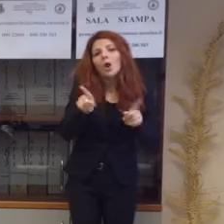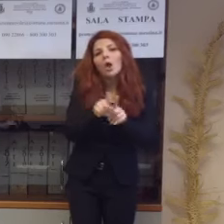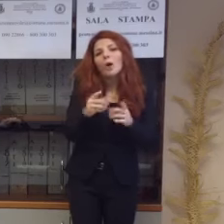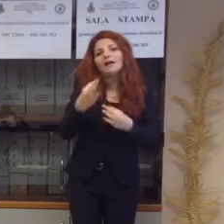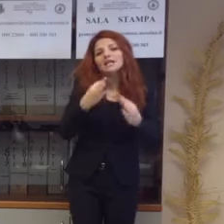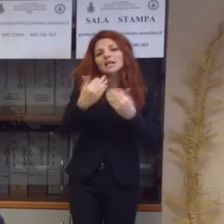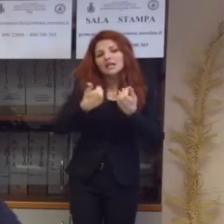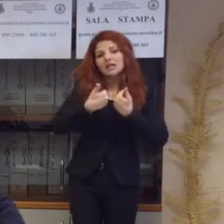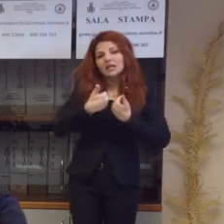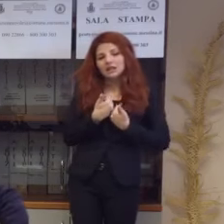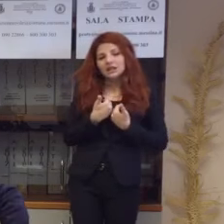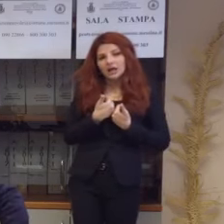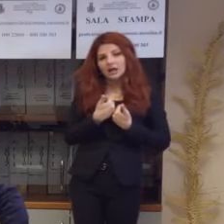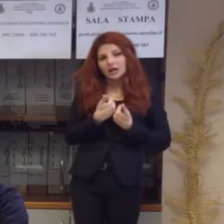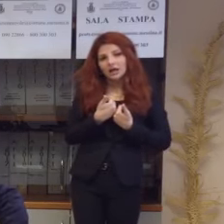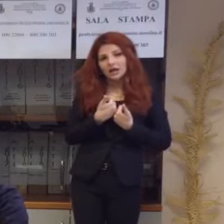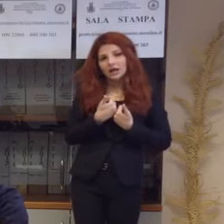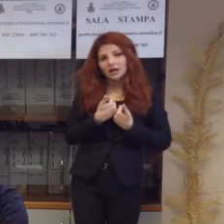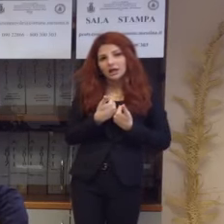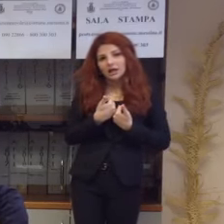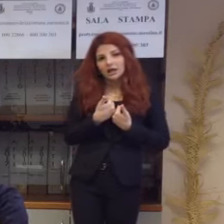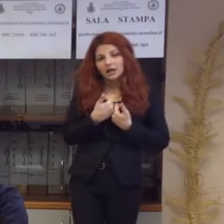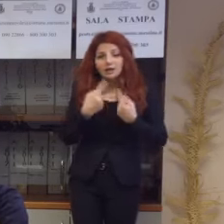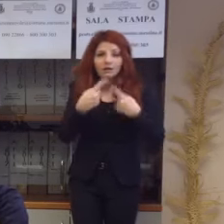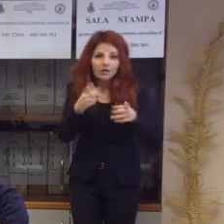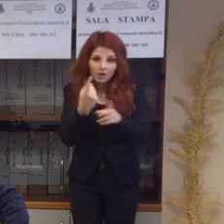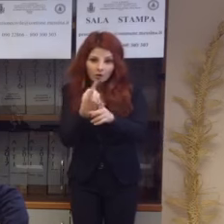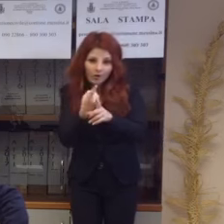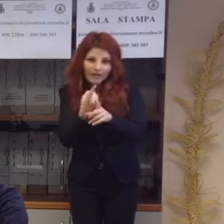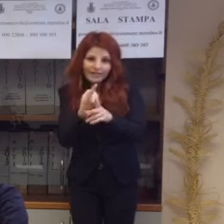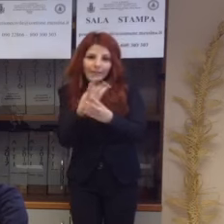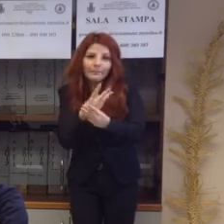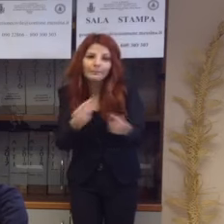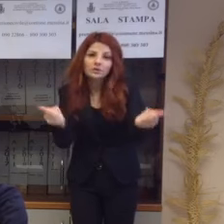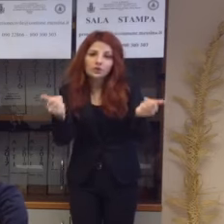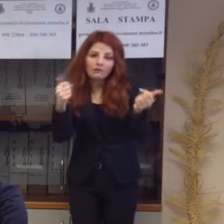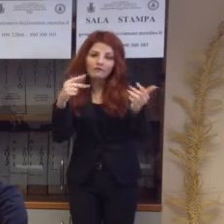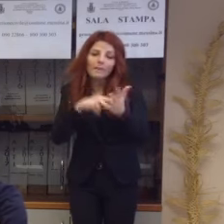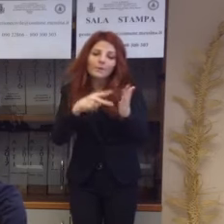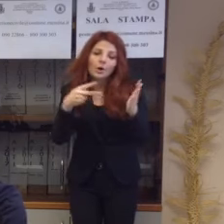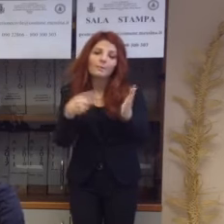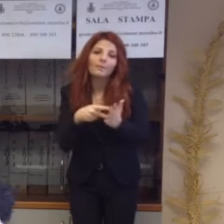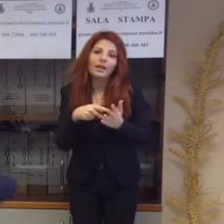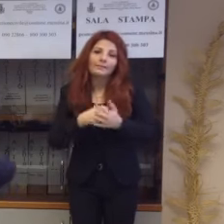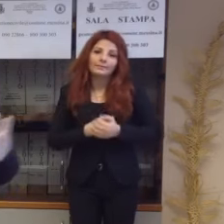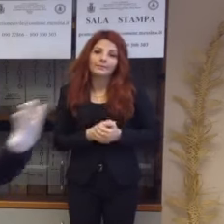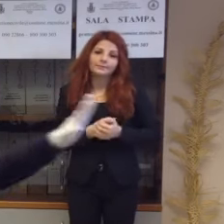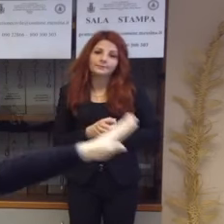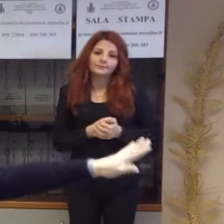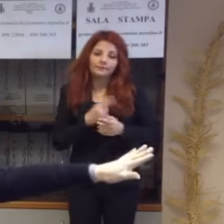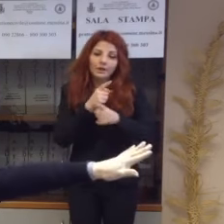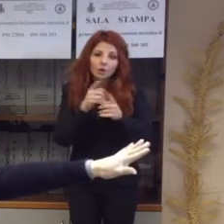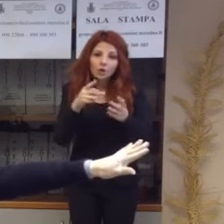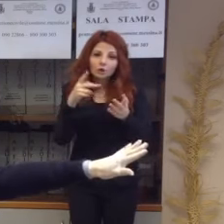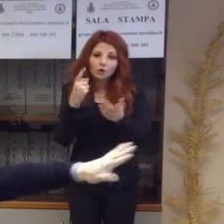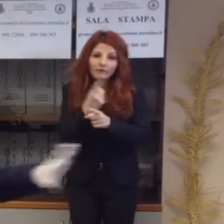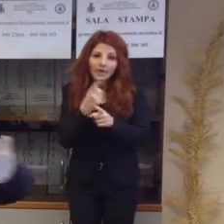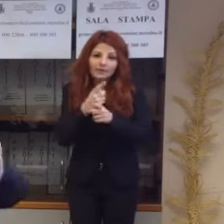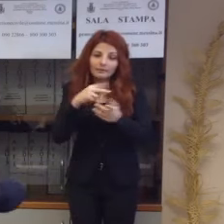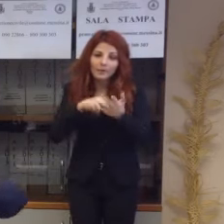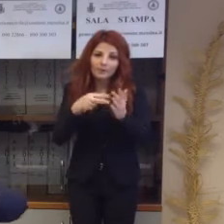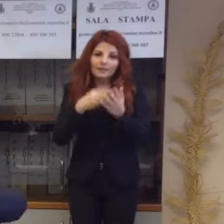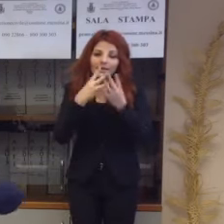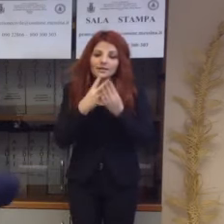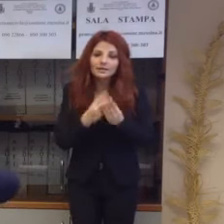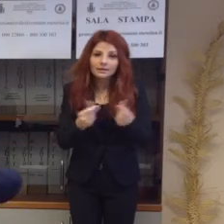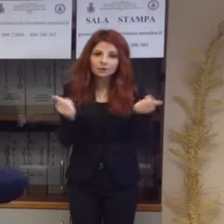d'accordo, risolveteci i problemi però. Va bene? Risolveteci i problemi. Quest'altro è un'altra questione che è